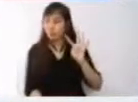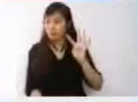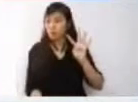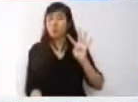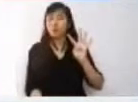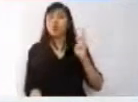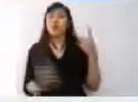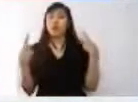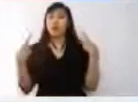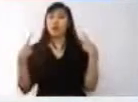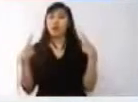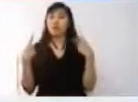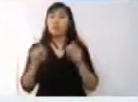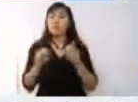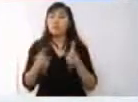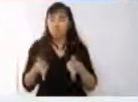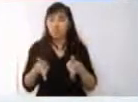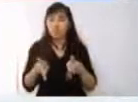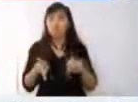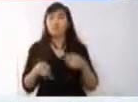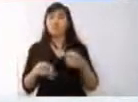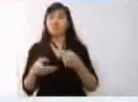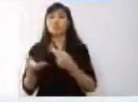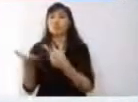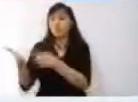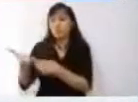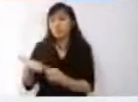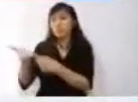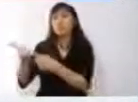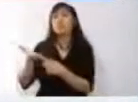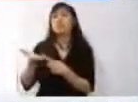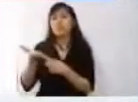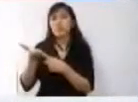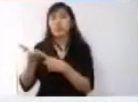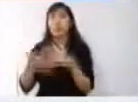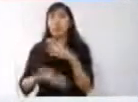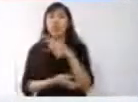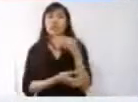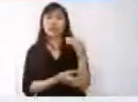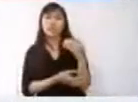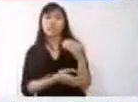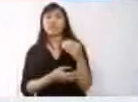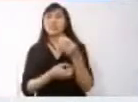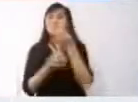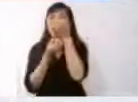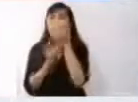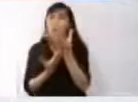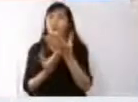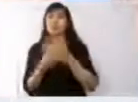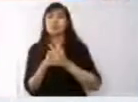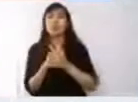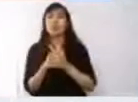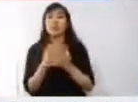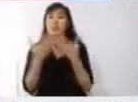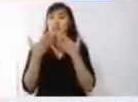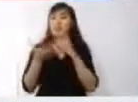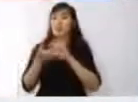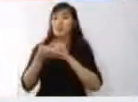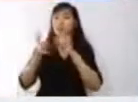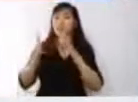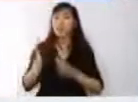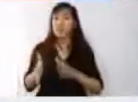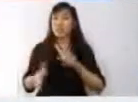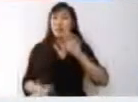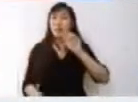So kailangan po nating ibalanse yung pagbibigay ng maayos na serbisyo sa ating mga kababayan with the public